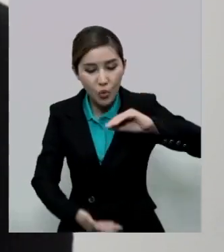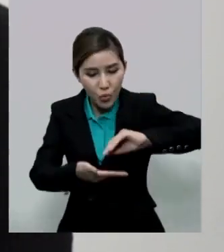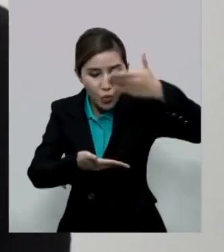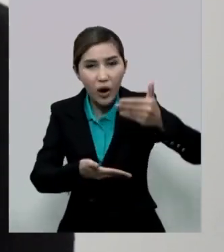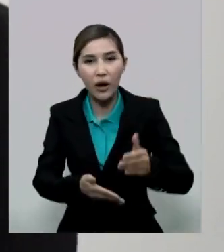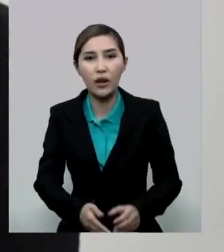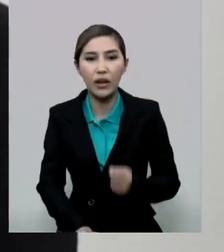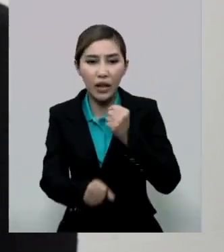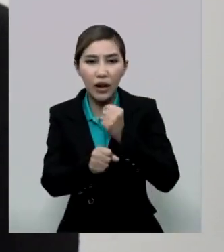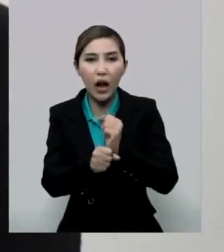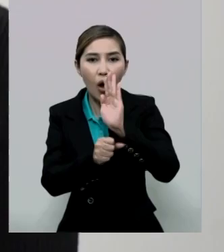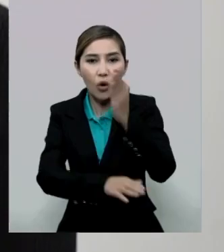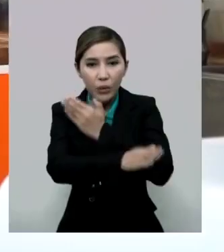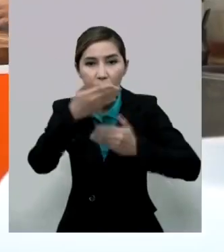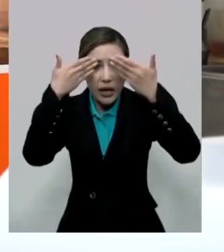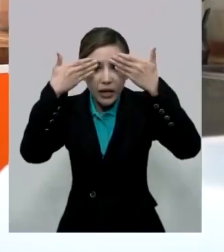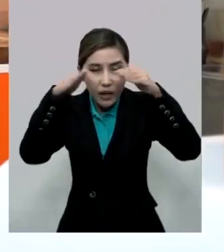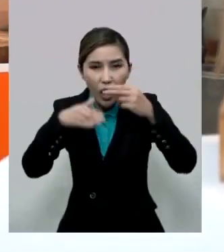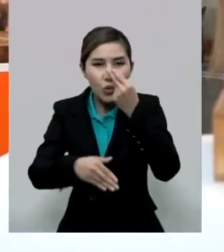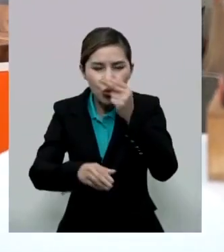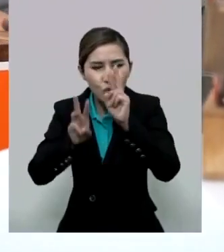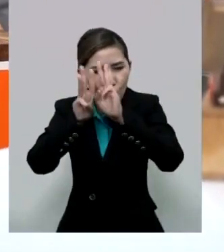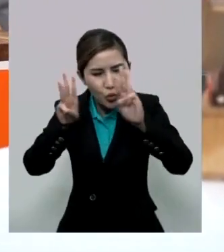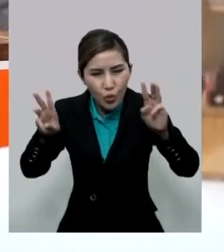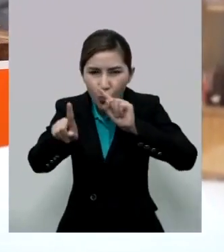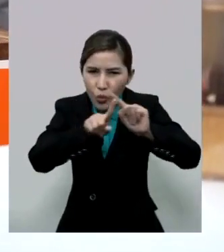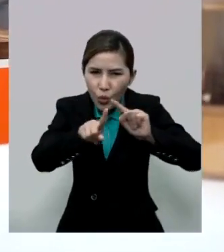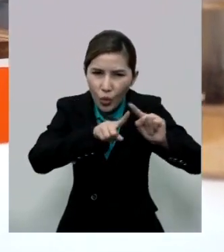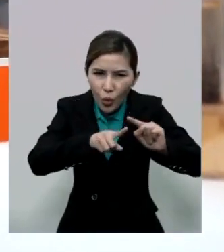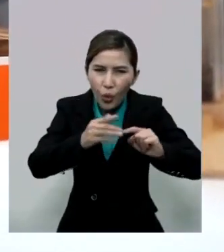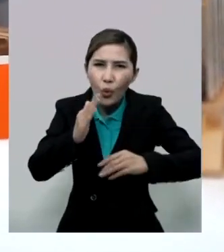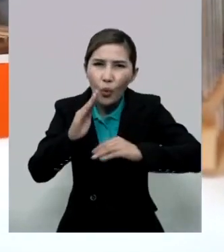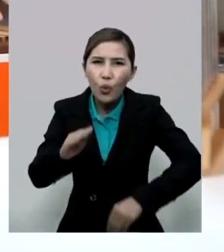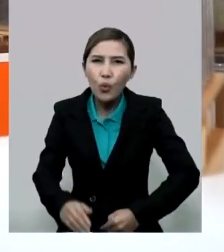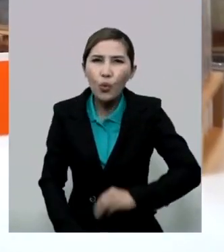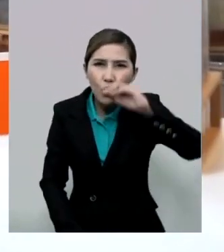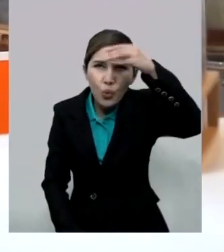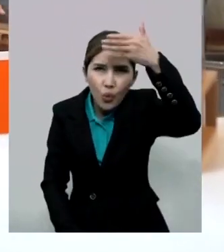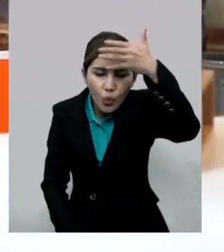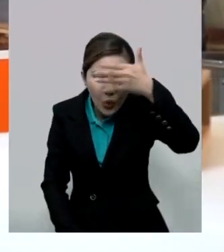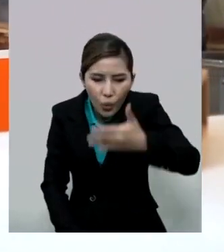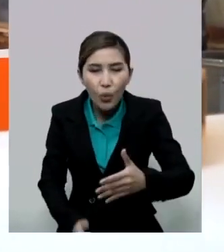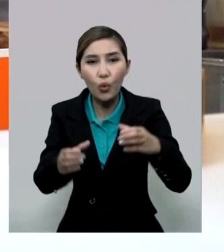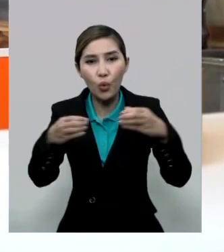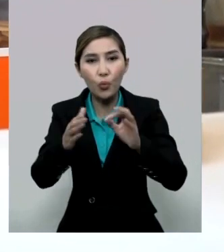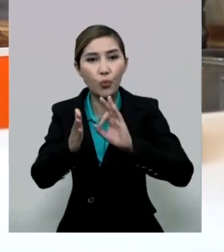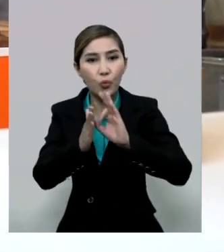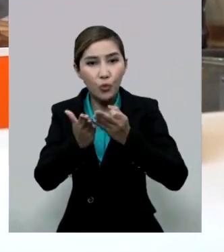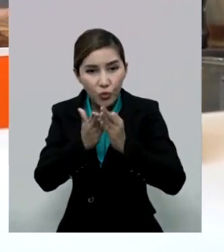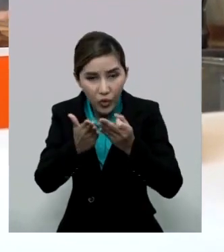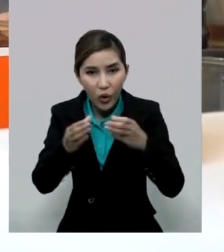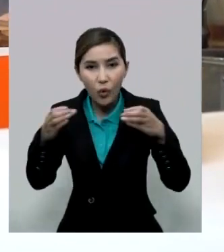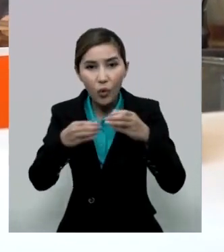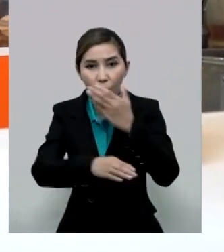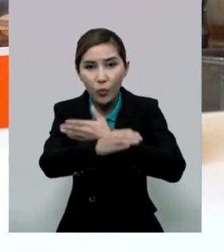ลยว่างานเกี่ยวกับผู้พิการทางสายตาแล้วก็ดูตามเว็บไซต์มาเรื่อยๆเลยหรือว่ากลุ่มในส่วนของ Facebook อย่างเงี้ยค่ะ